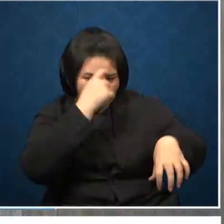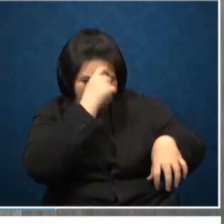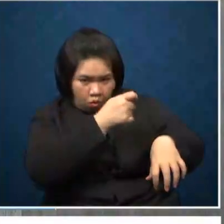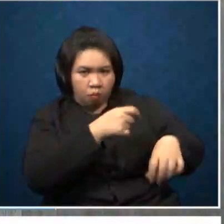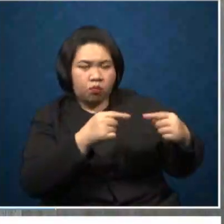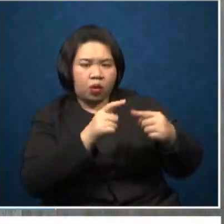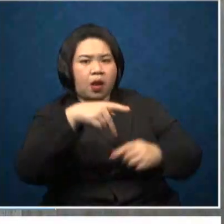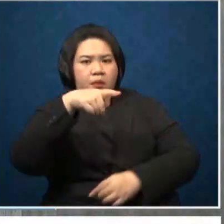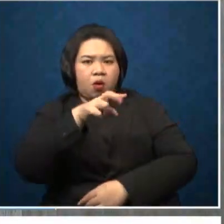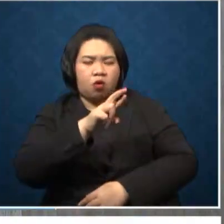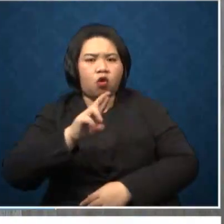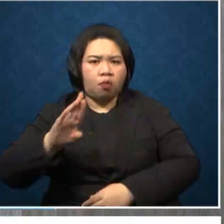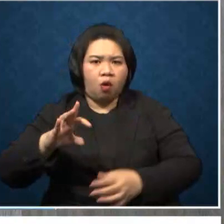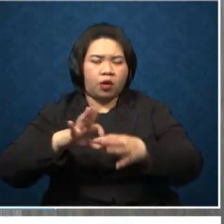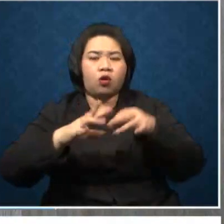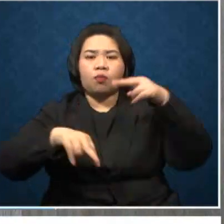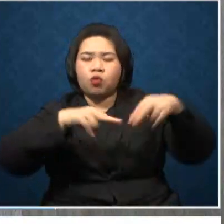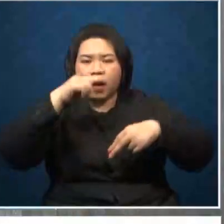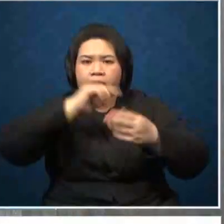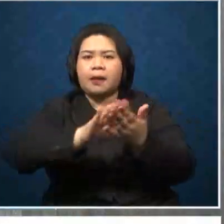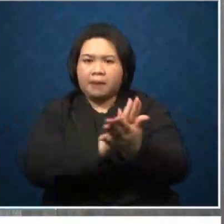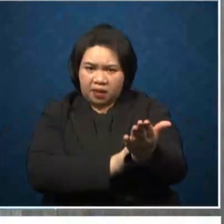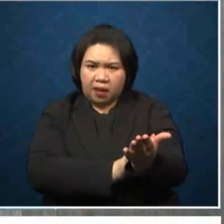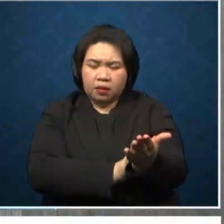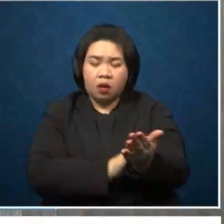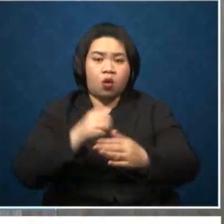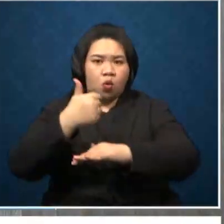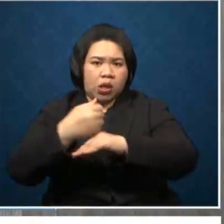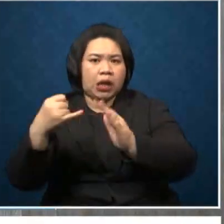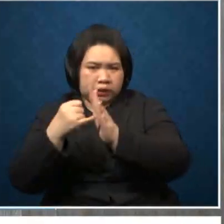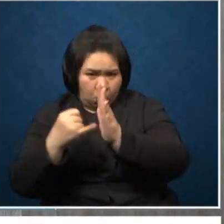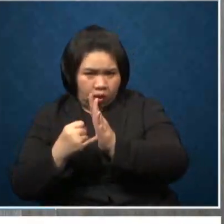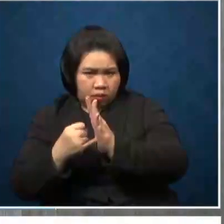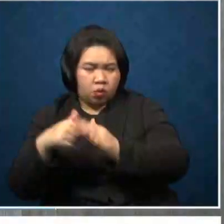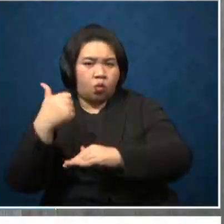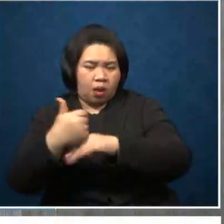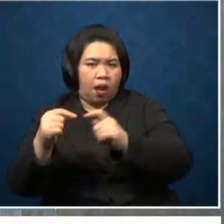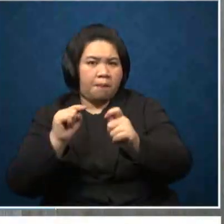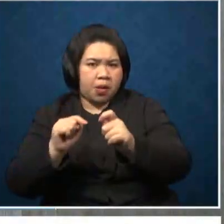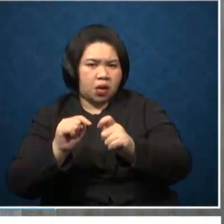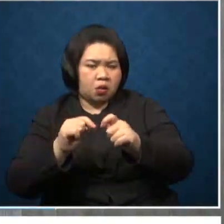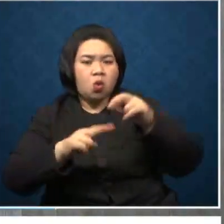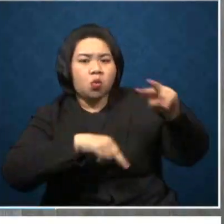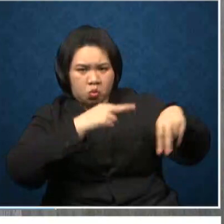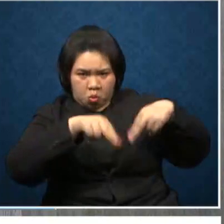พระราชบัญญัติระเบียบบริหารราชการแผ่นดินเพื่อให้ผู้รายการจังหวัดและนายอำเภอมีเอกภาพจริงๆ